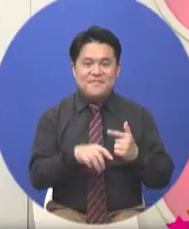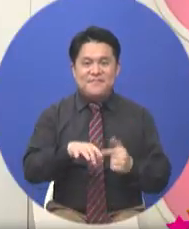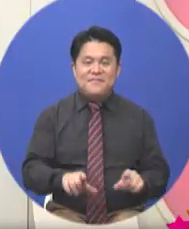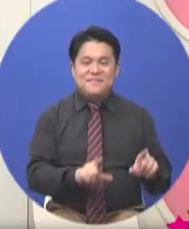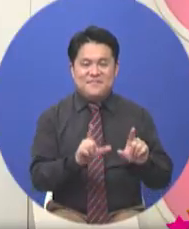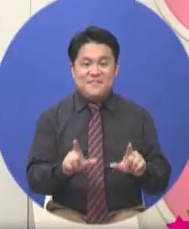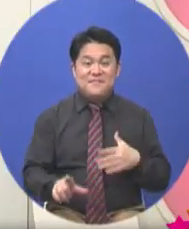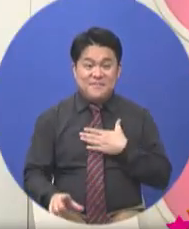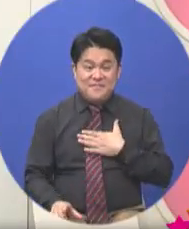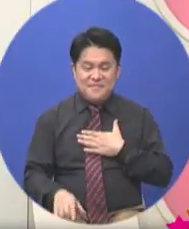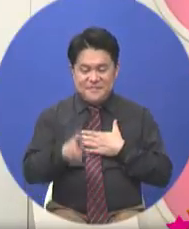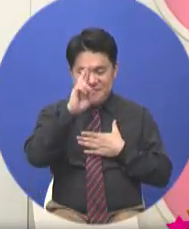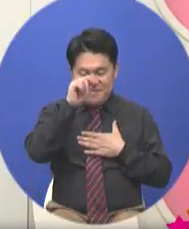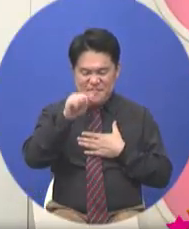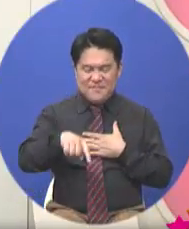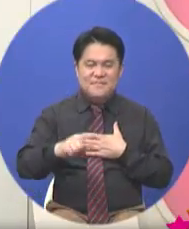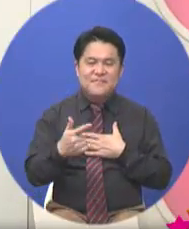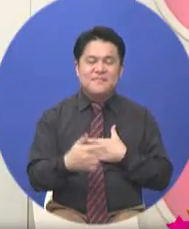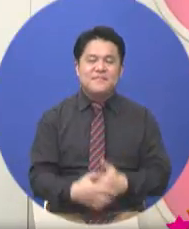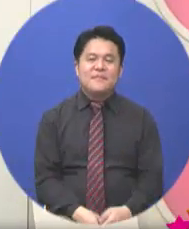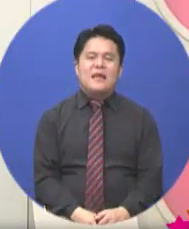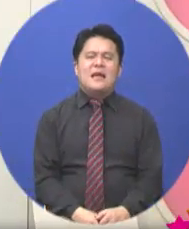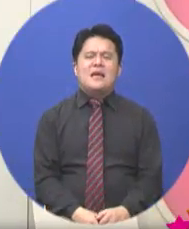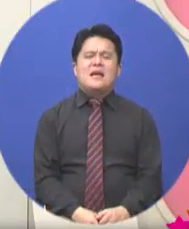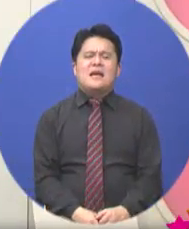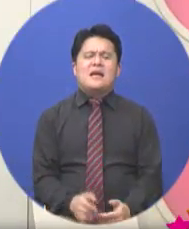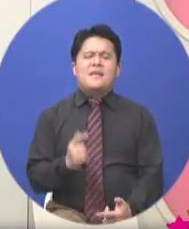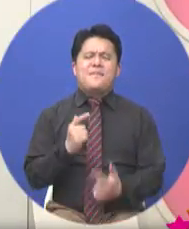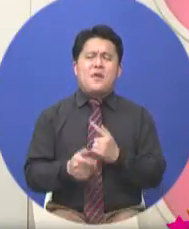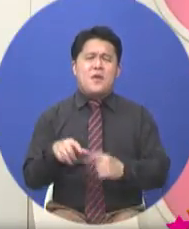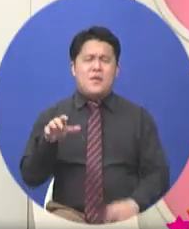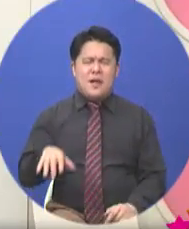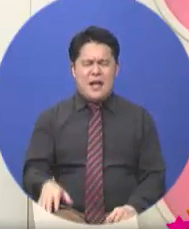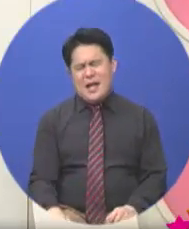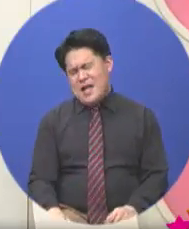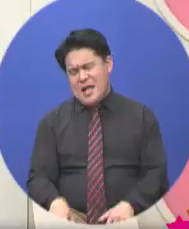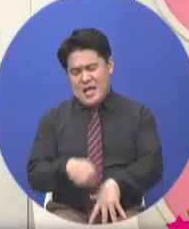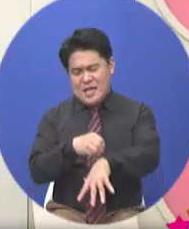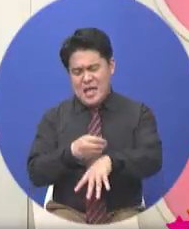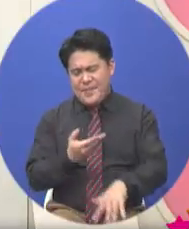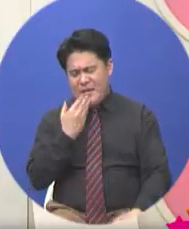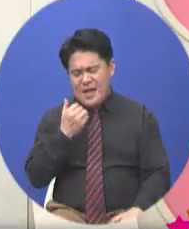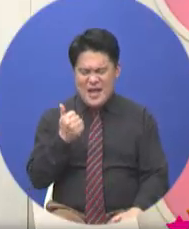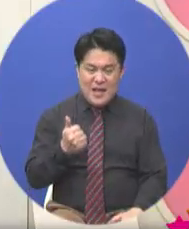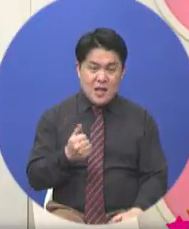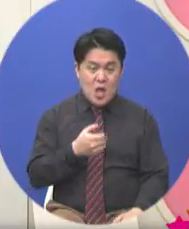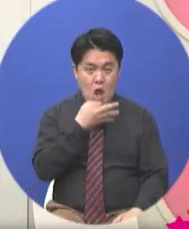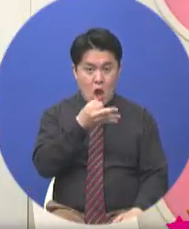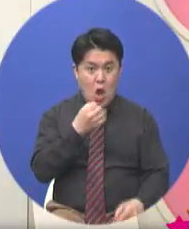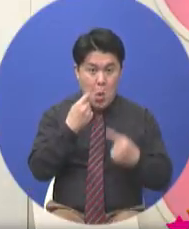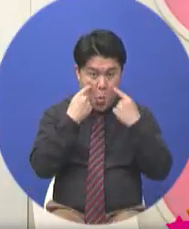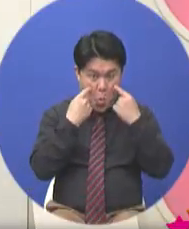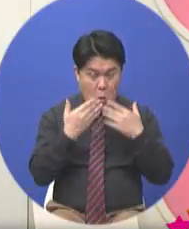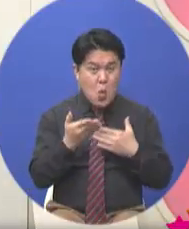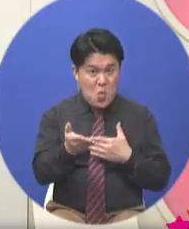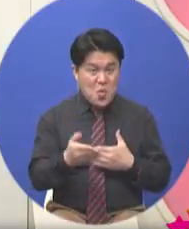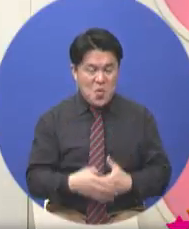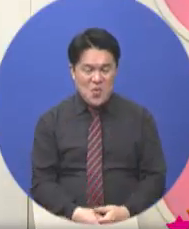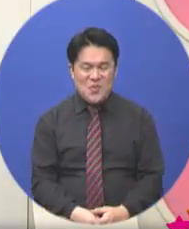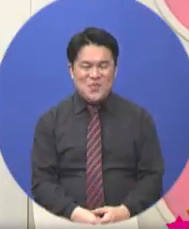사는 박훈이랍니다. 목포, 크, 예. 목포 세발낙지가 있는 발음이 어쩌면 정확하세요. 네.